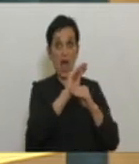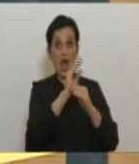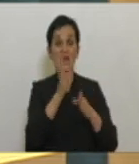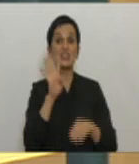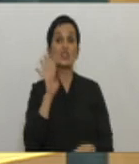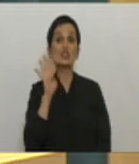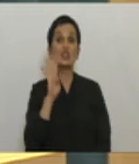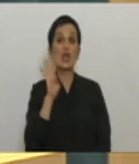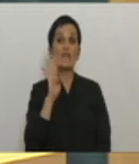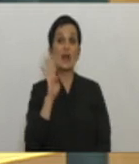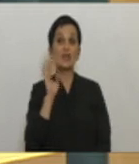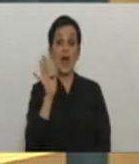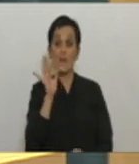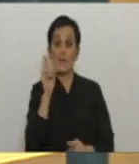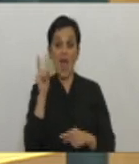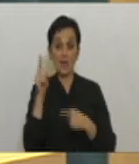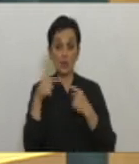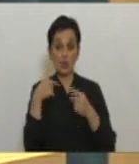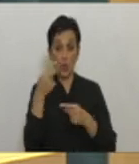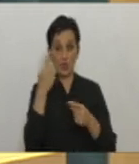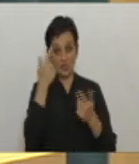شهرد نزدیس پریودیدن سرمایه گینت